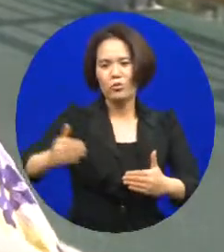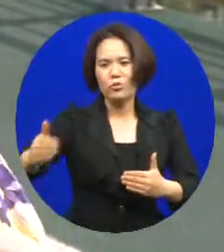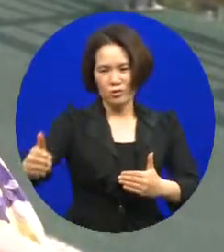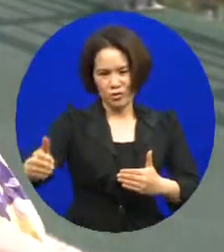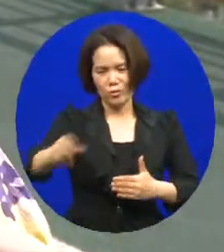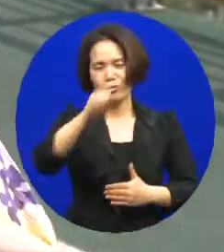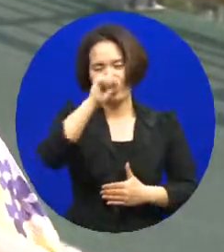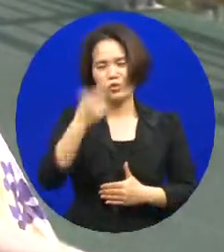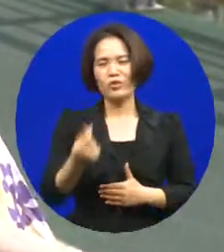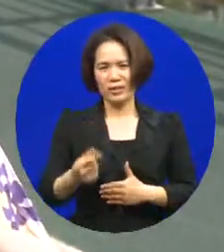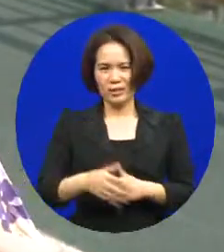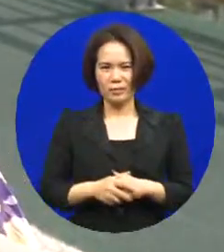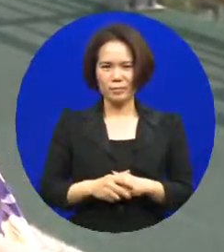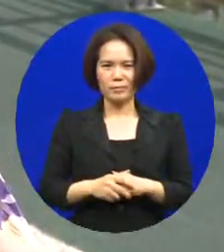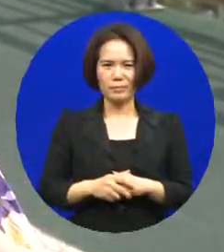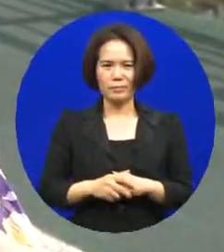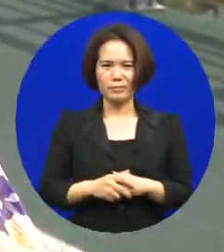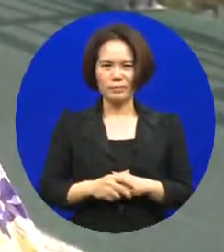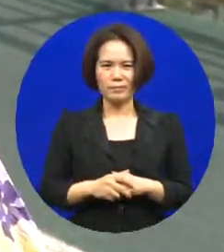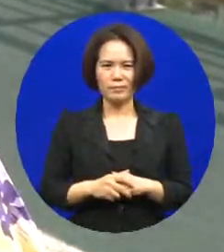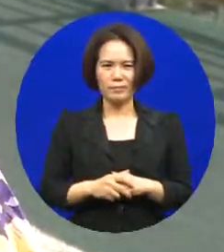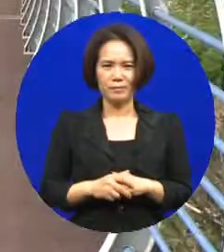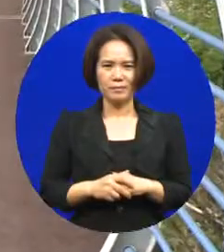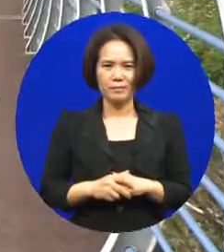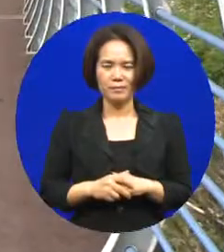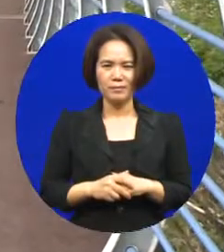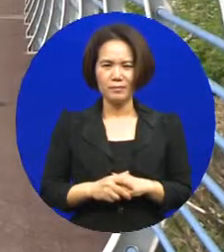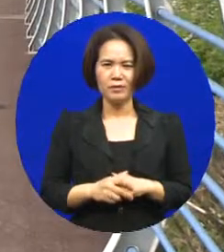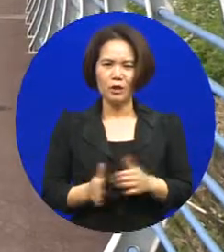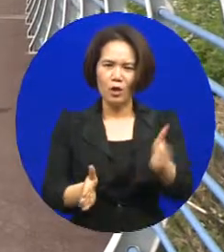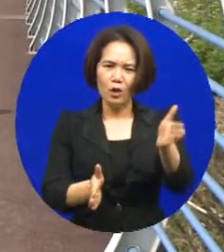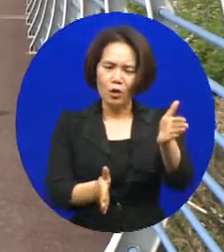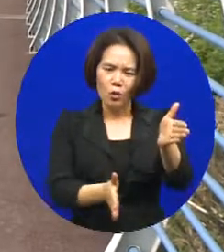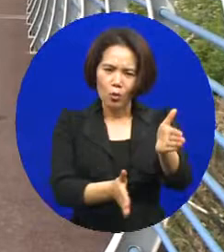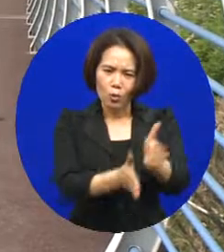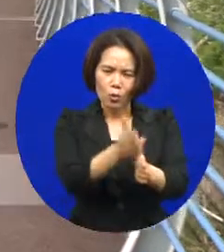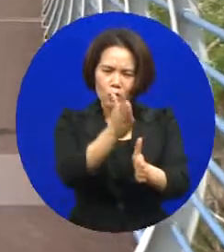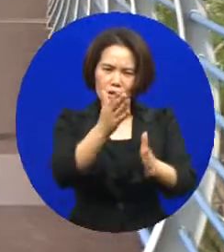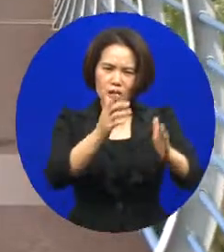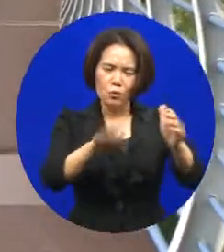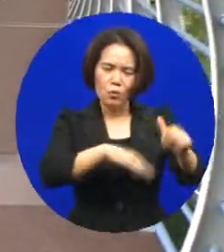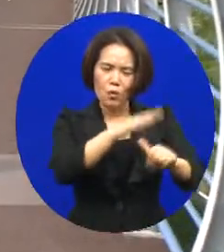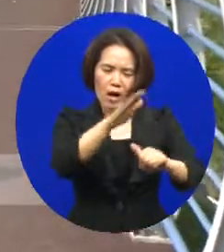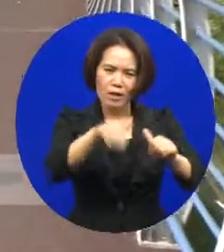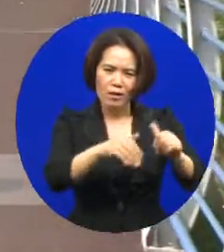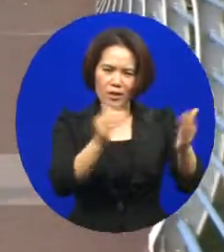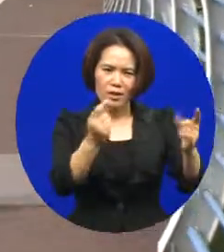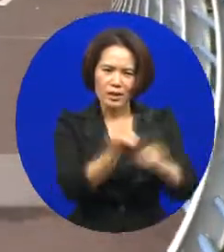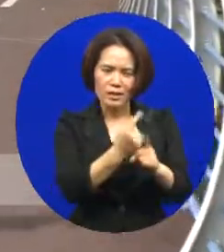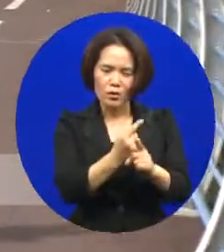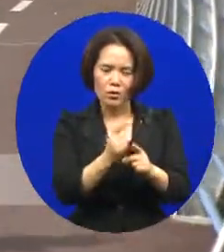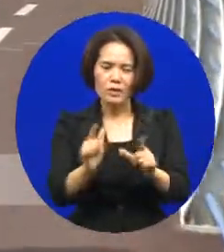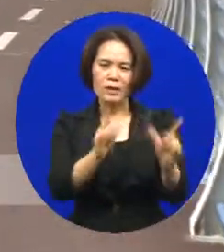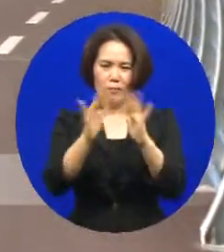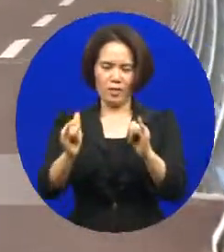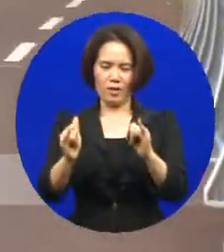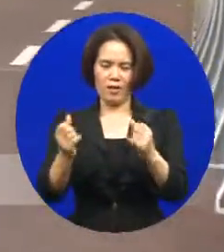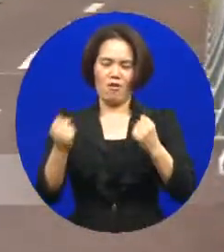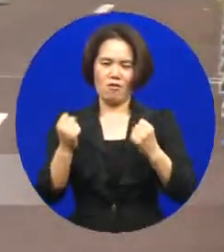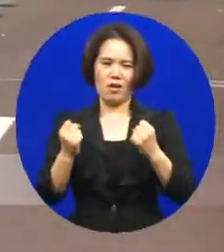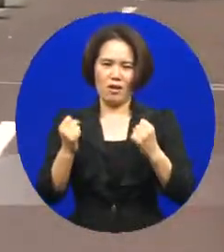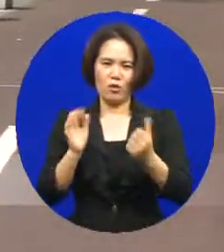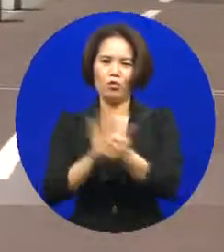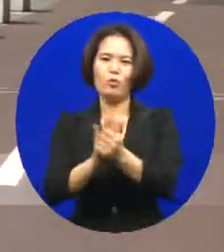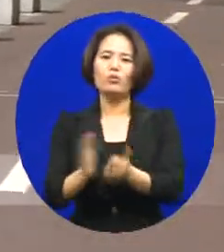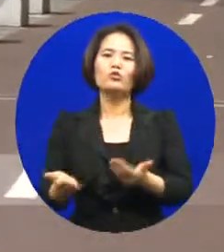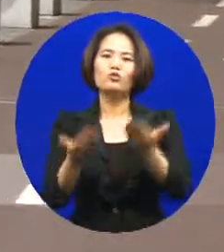아름답게 만들어줬으면 하는 바람입니다. 도심 환경을 개선하고 지역 주민들의 건강 증진에도 도움을 주는